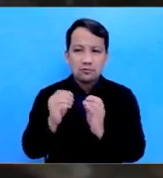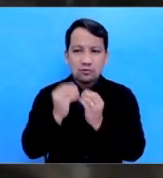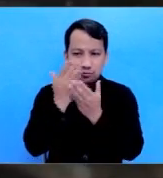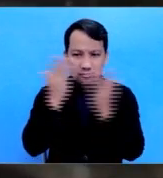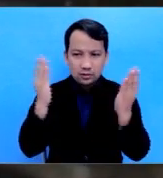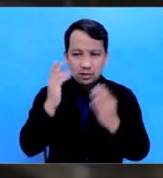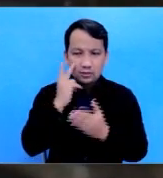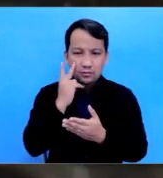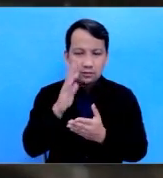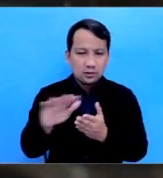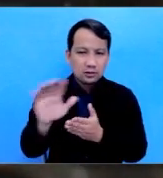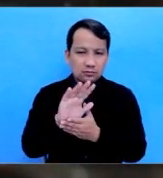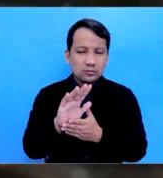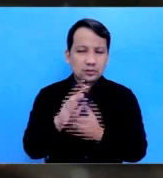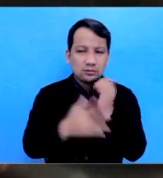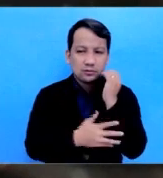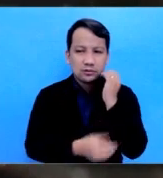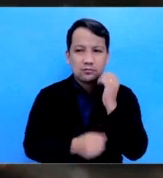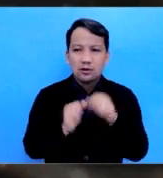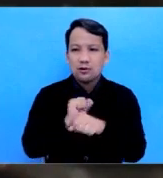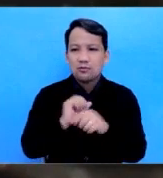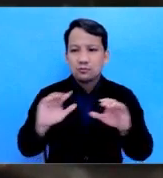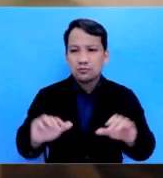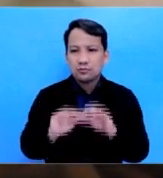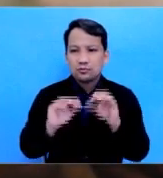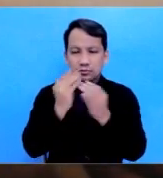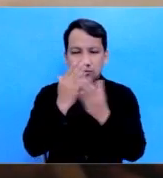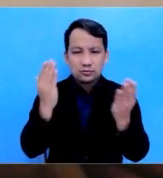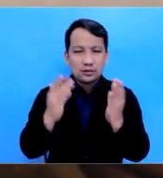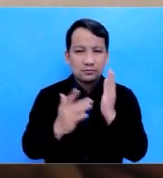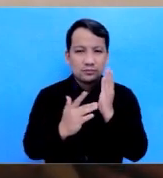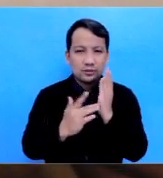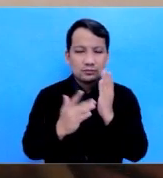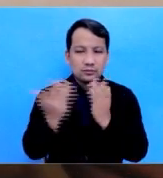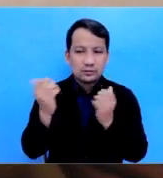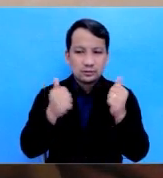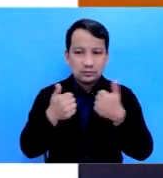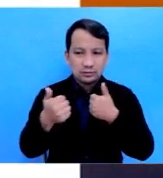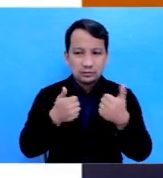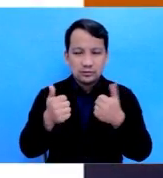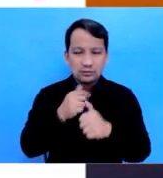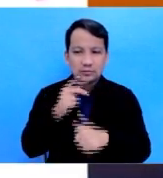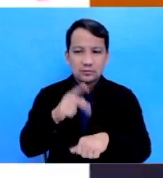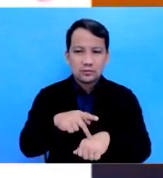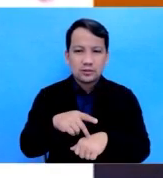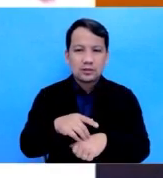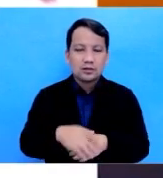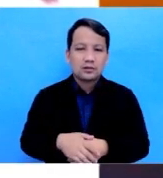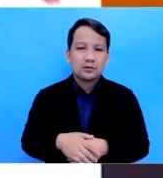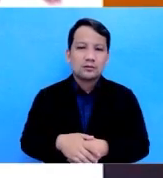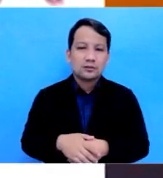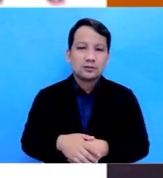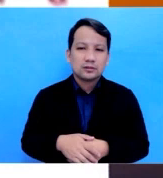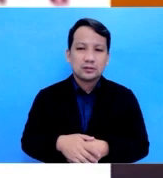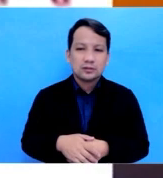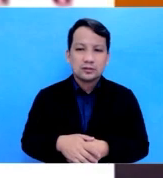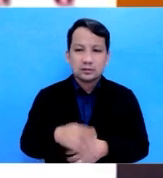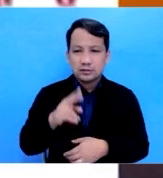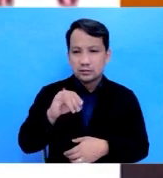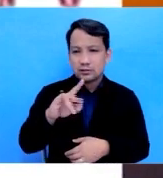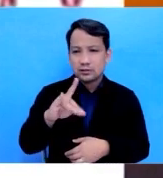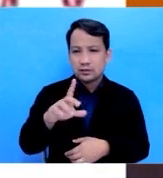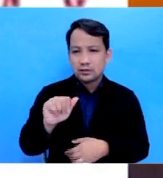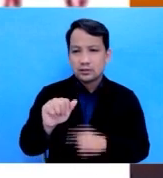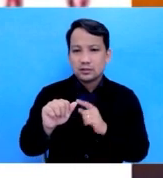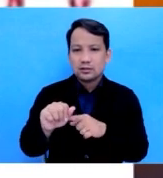pansin ang kahirapan, trabaho at ang pagiging digitally competitive ng Pilipinas. Habang ilalagay sa Presidential Management Staff